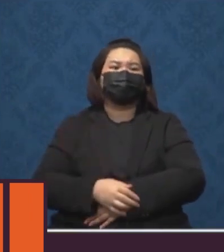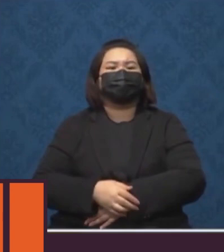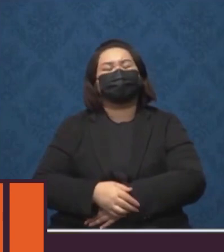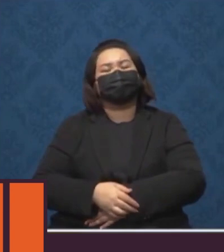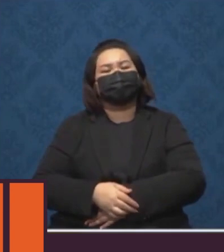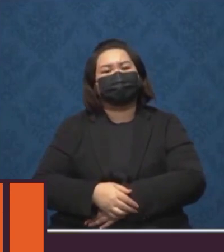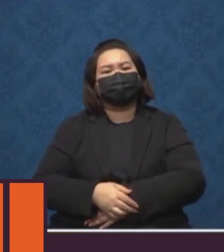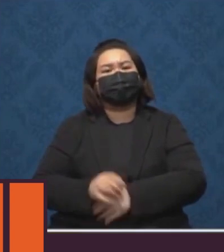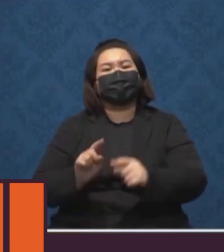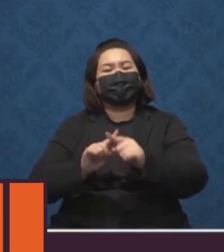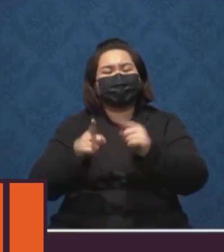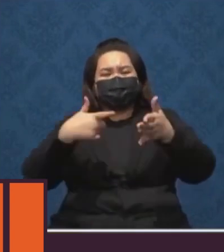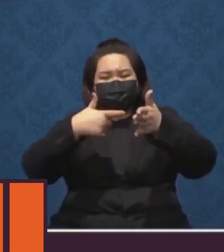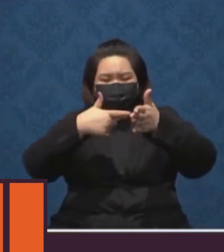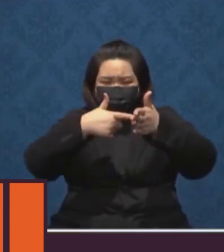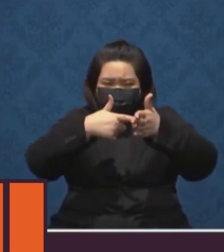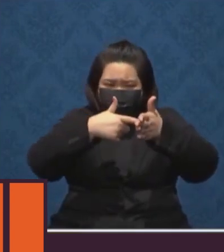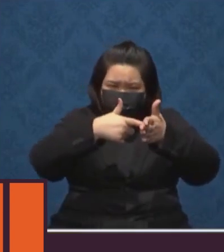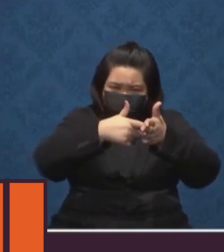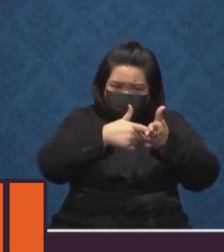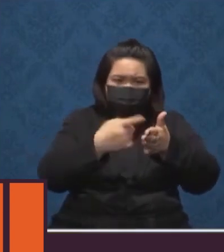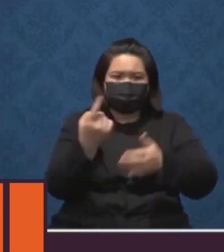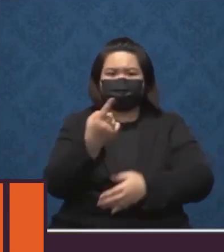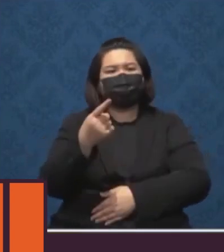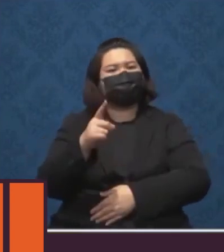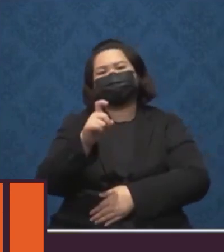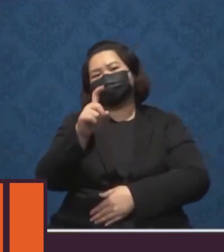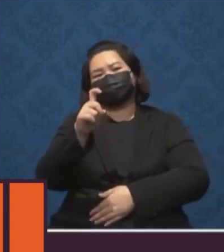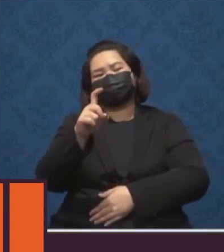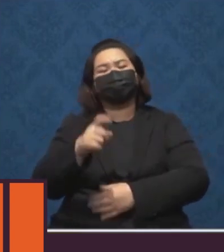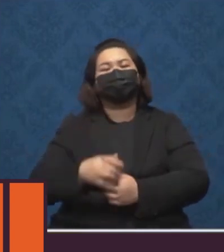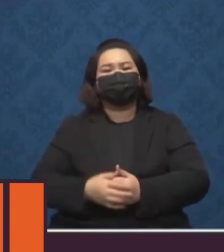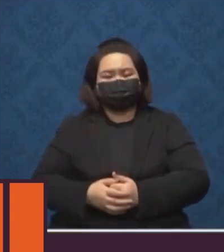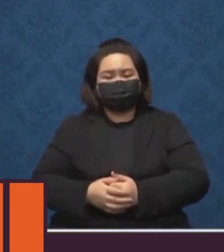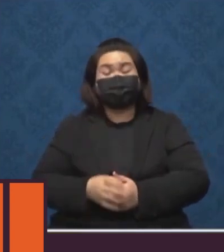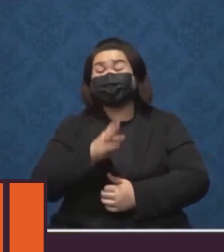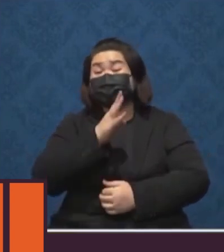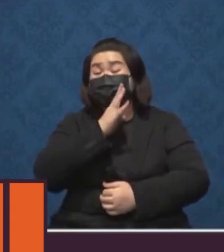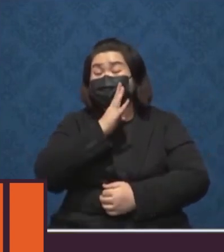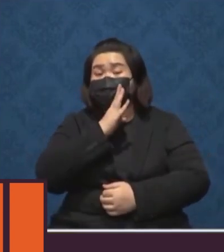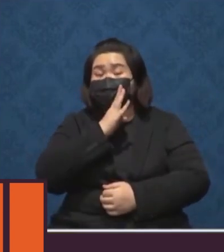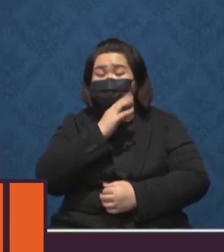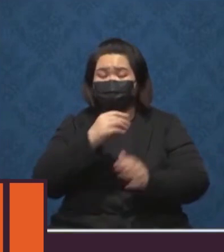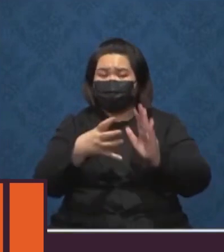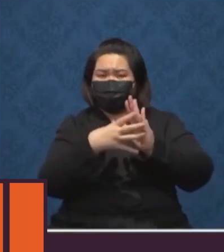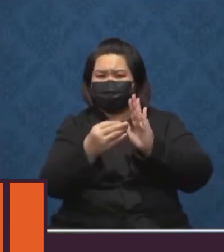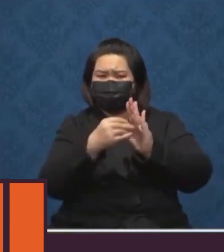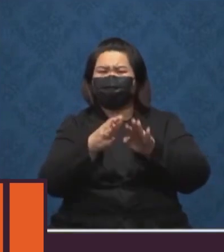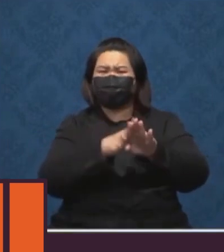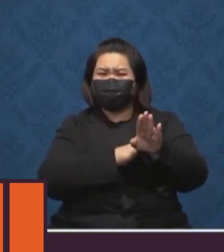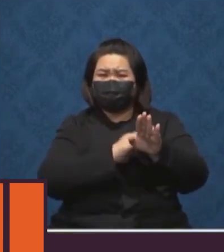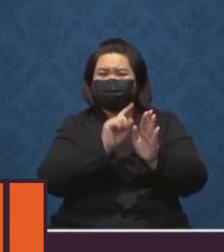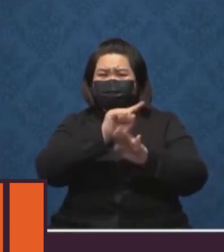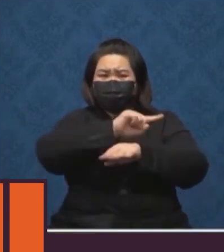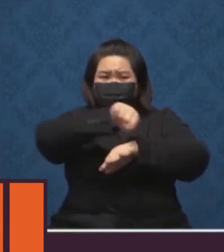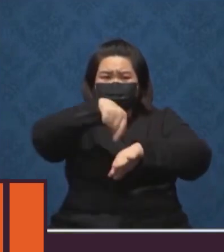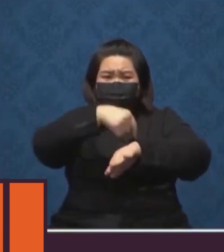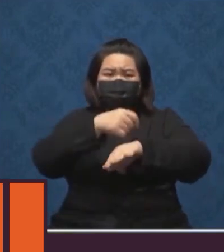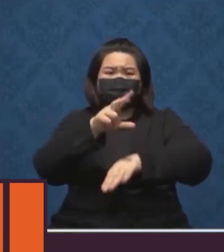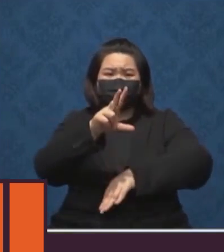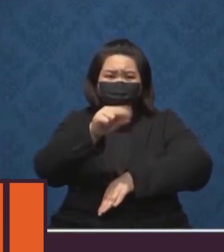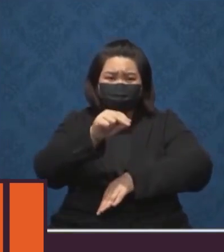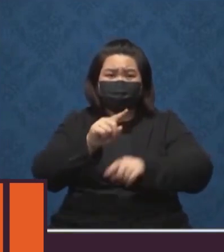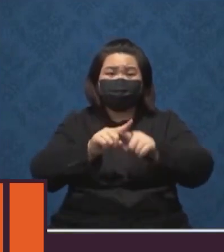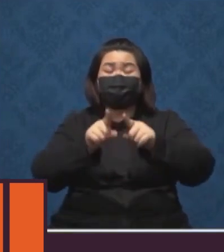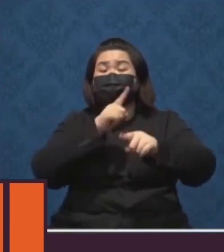่สว่านไฟ้าแค่อย่เดียว มันจะไปทำได้ยไครับและยิงเวลาอบรแ่ 30 ชั่โงอีก ต่อให้จะมีครัก